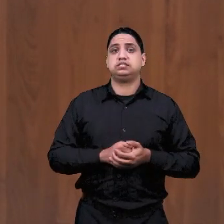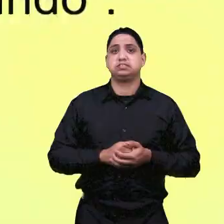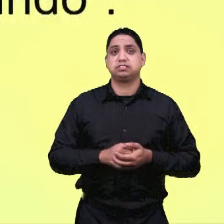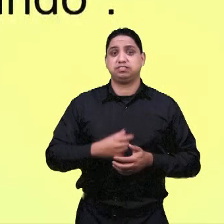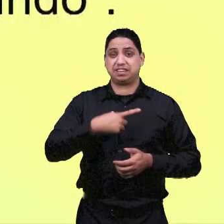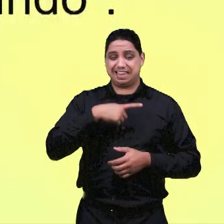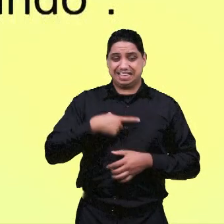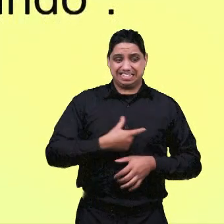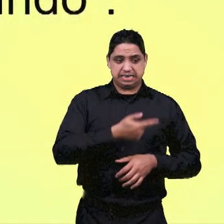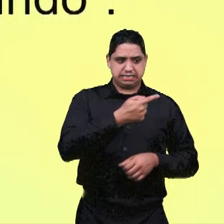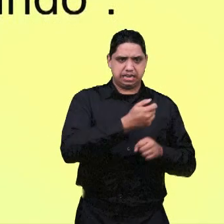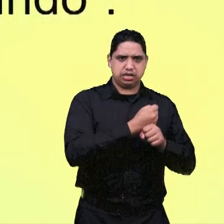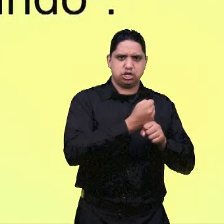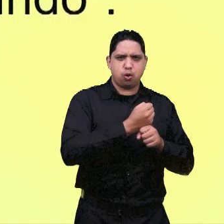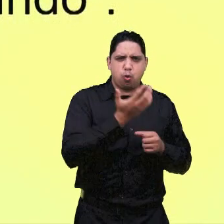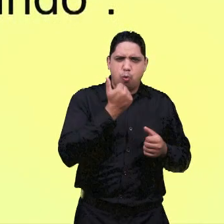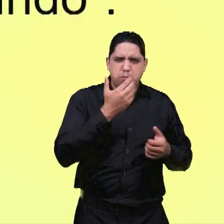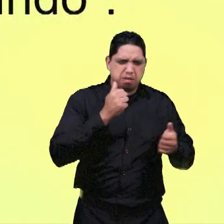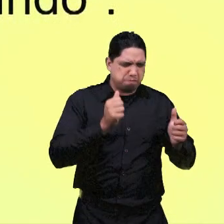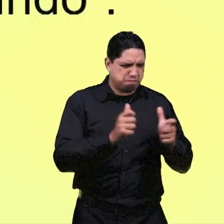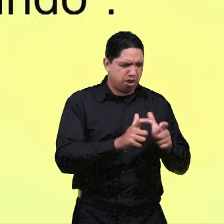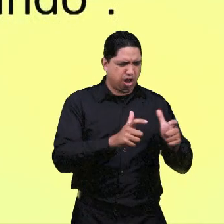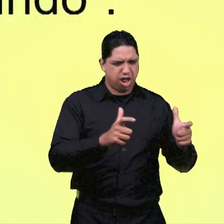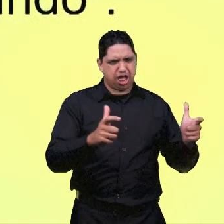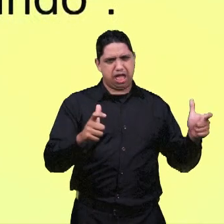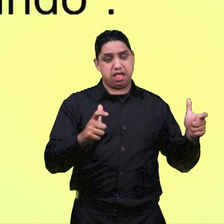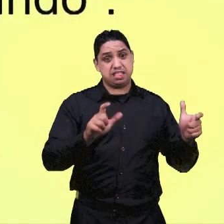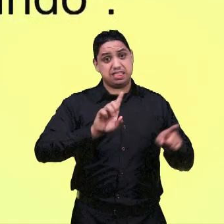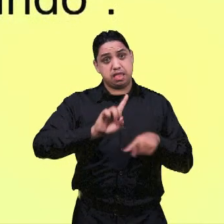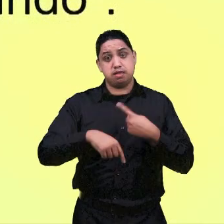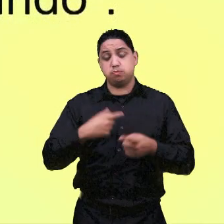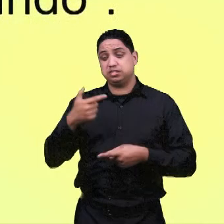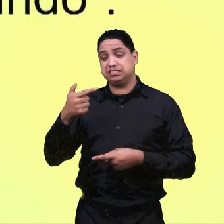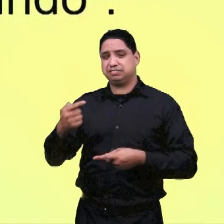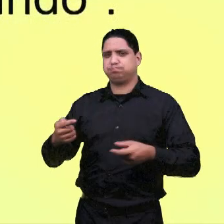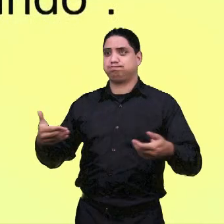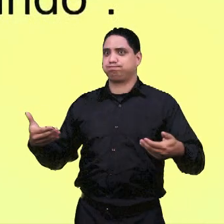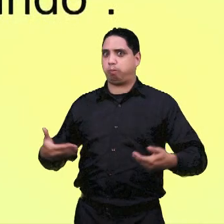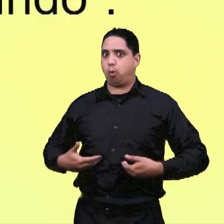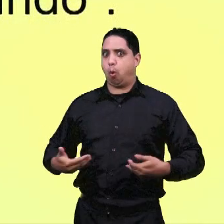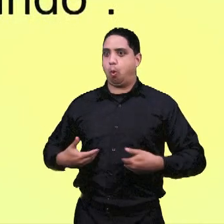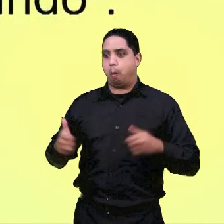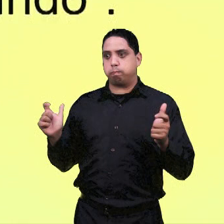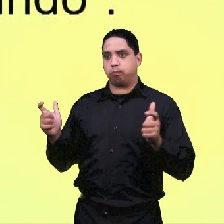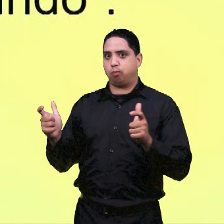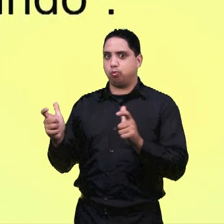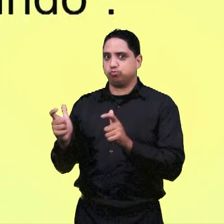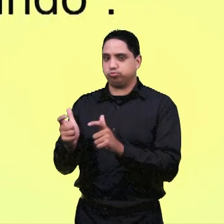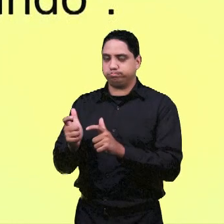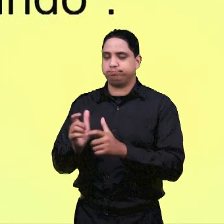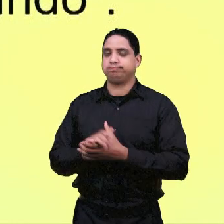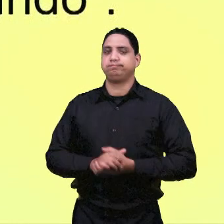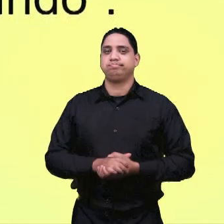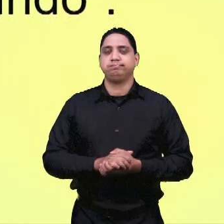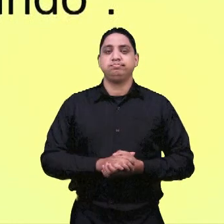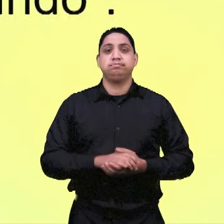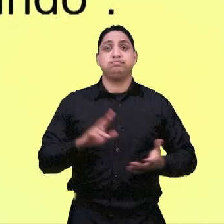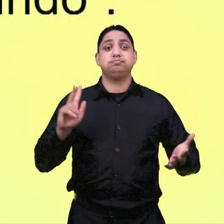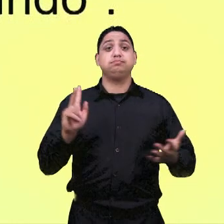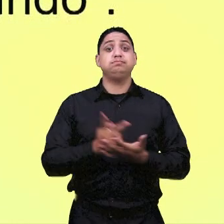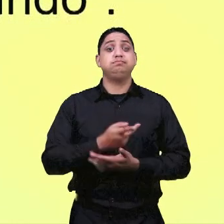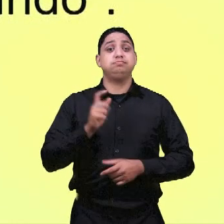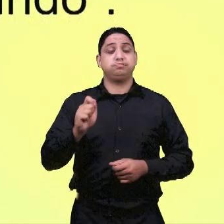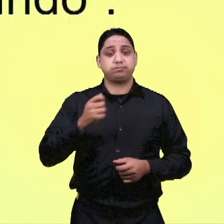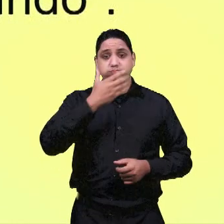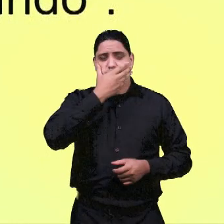aurait 7 années d'abondance et 7 années d'une grande famine sur la terre. Et